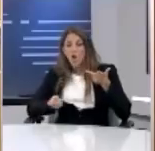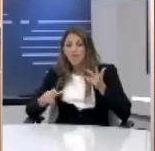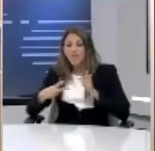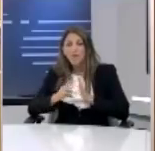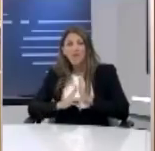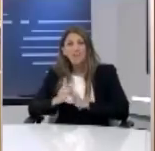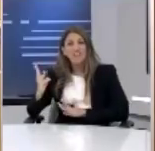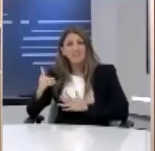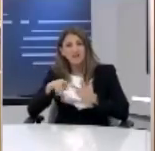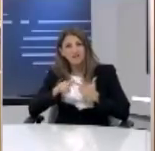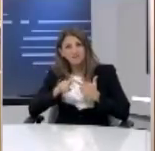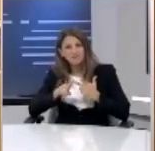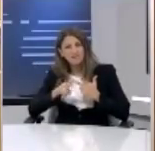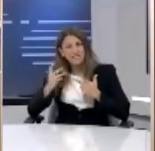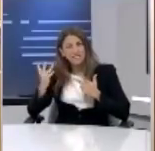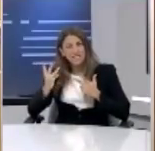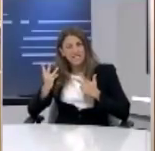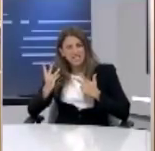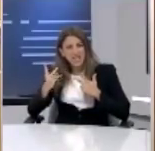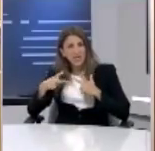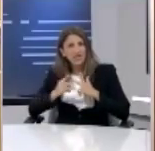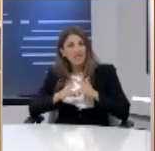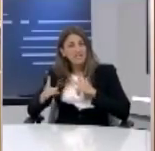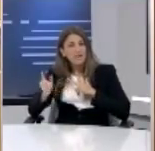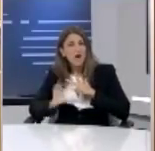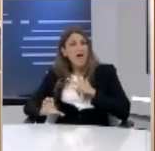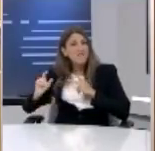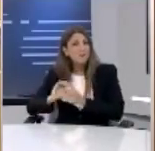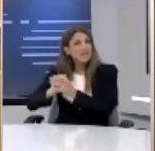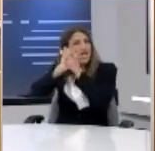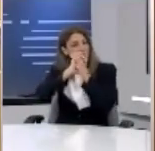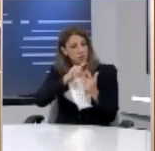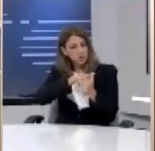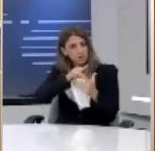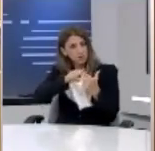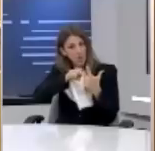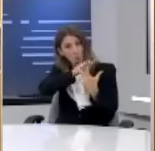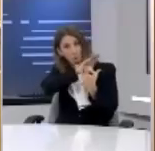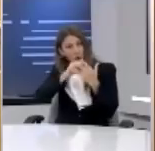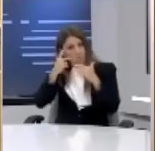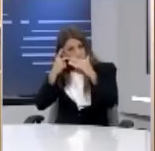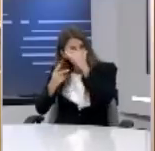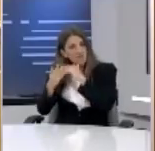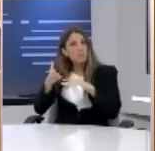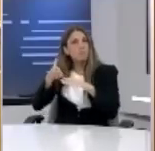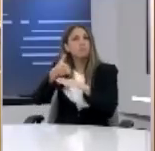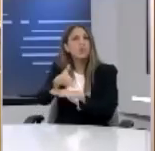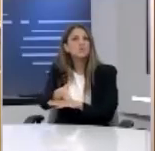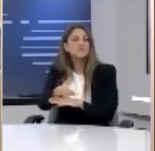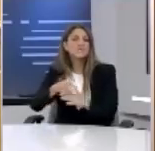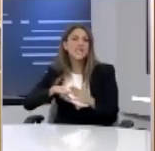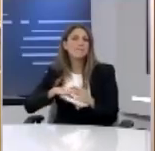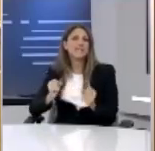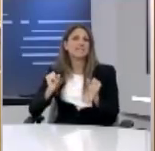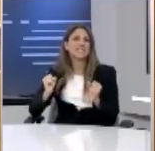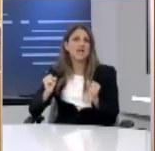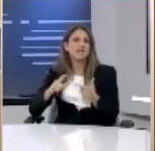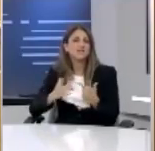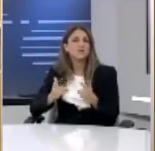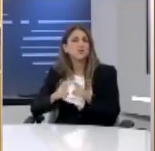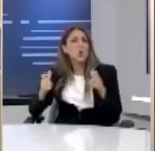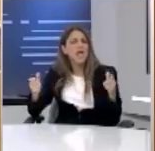2013-33-2013 της Ευρωπαϊκής Ένωσης. Όλα αυτά προβλέπουν πρόσβαση στις υπηρεσίες υγείας, στην εκπαίδευση και στην εργασία στους